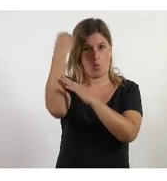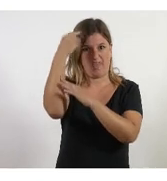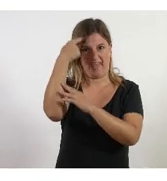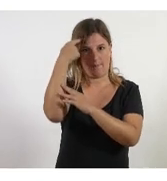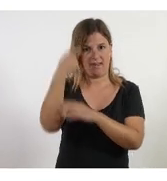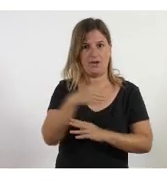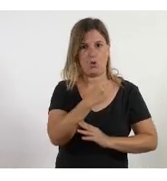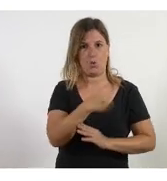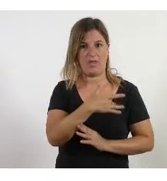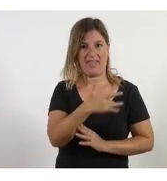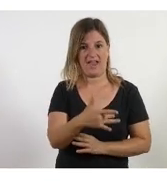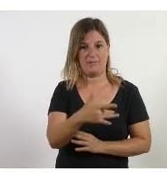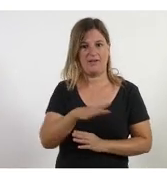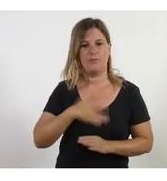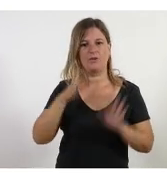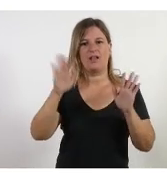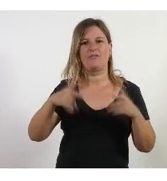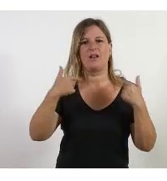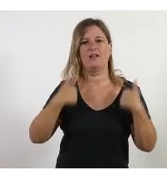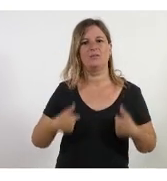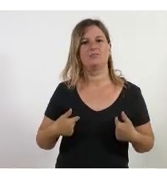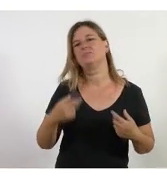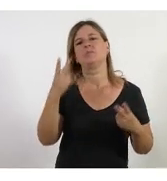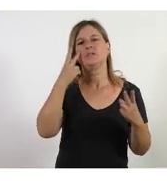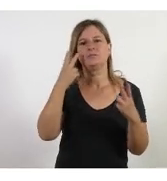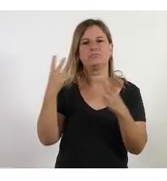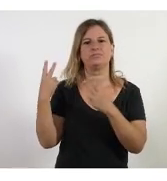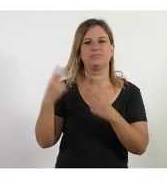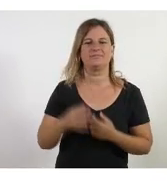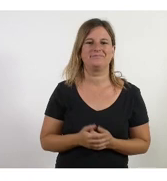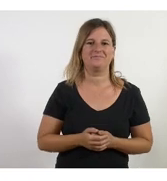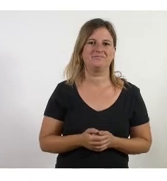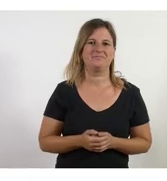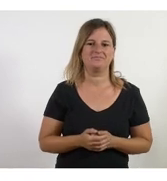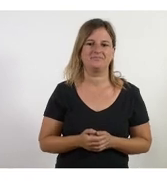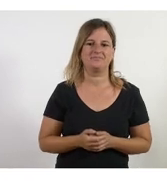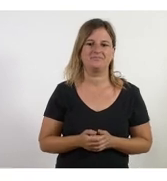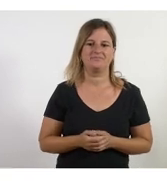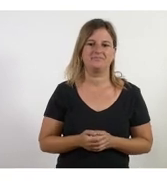l'ànima, segurament ens hi trobarem una mica més així.